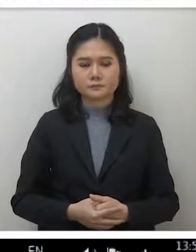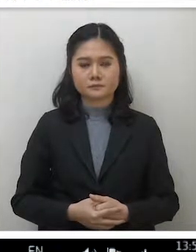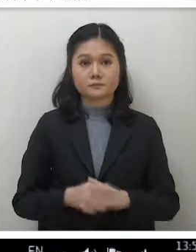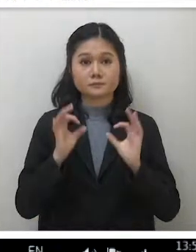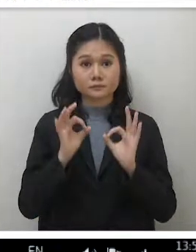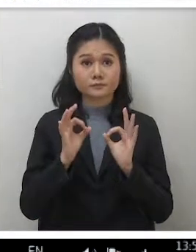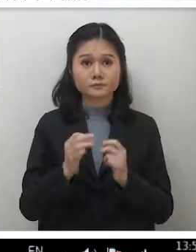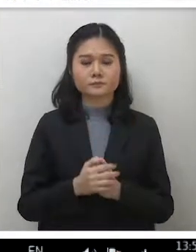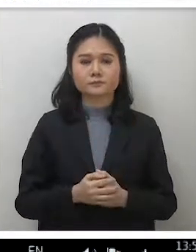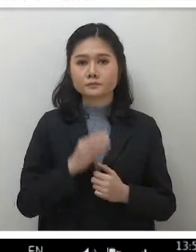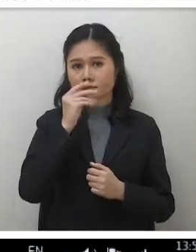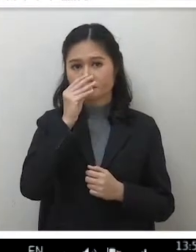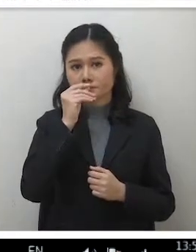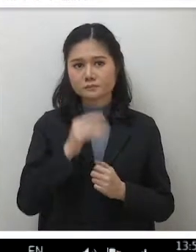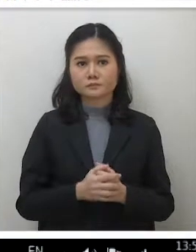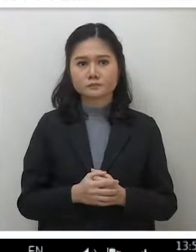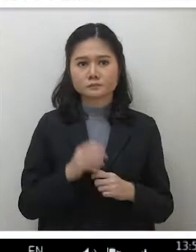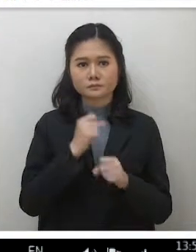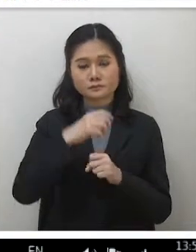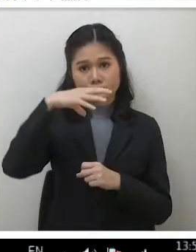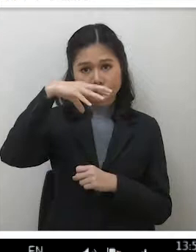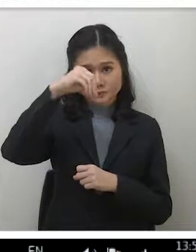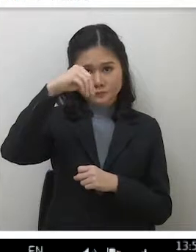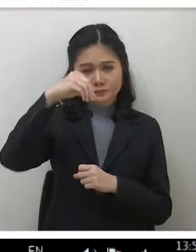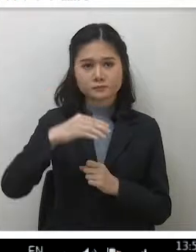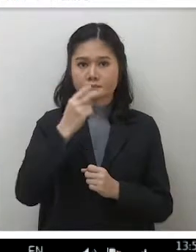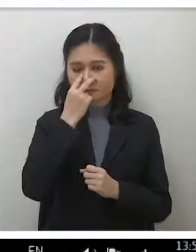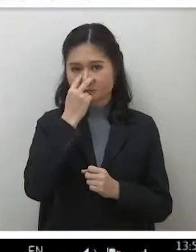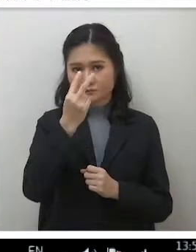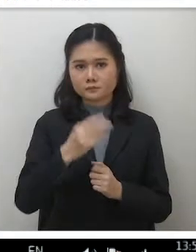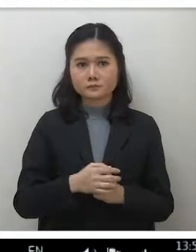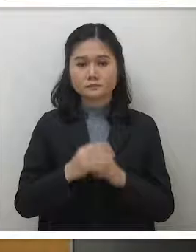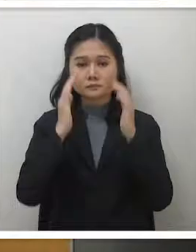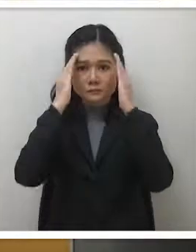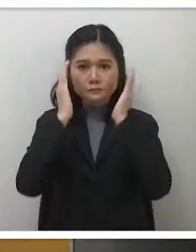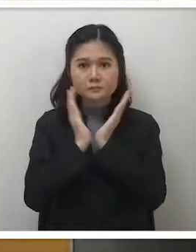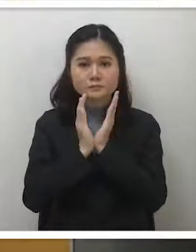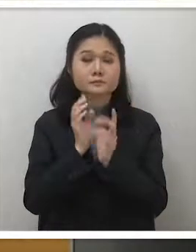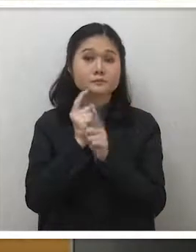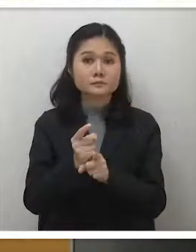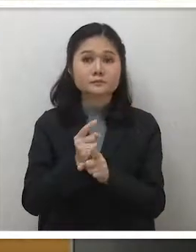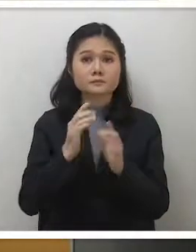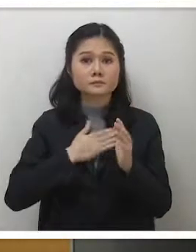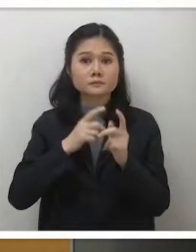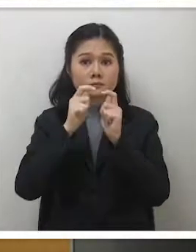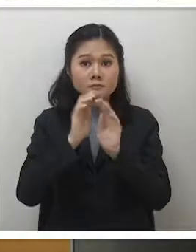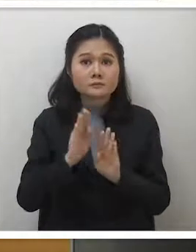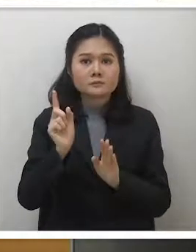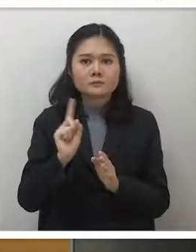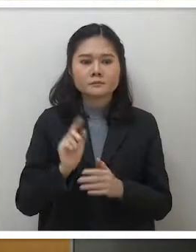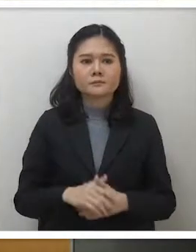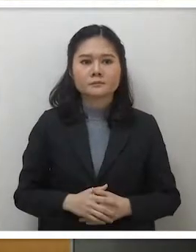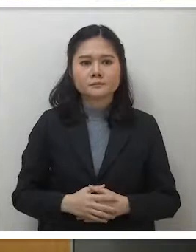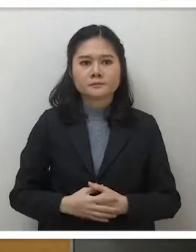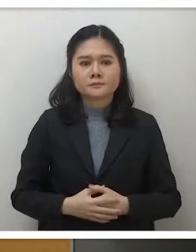ครับเราลองปิดดวงไฟดูว่ารูปร่างหน้าตาเป็นตามที่เราออกแบบไว้ไหม